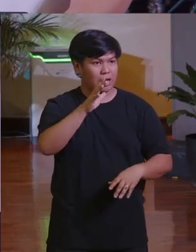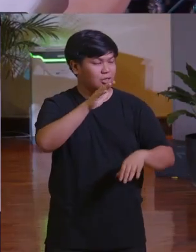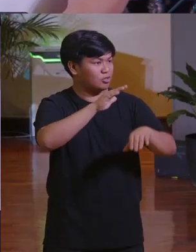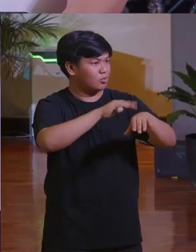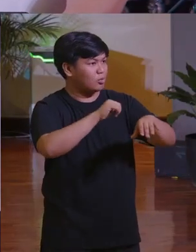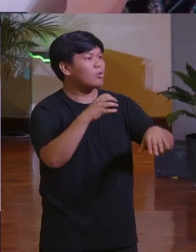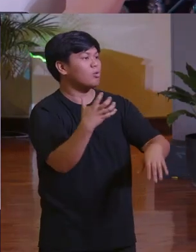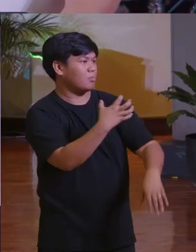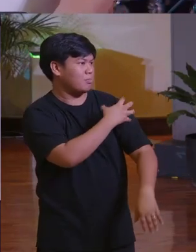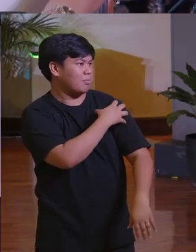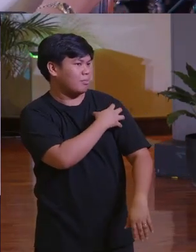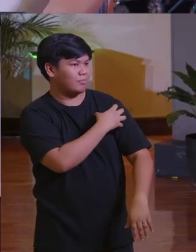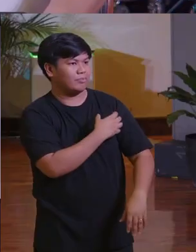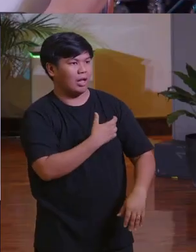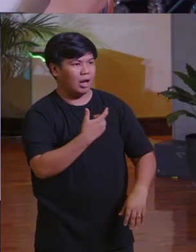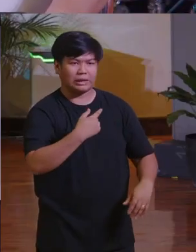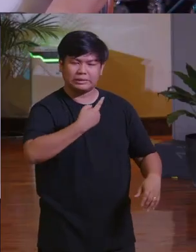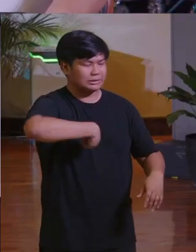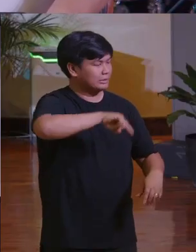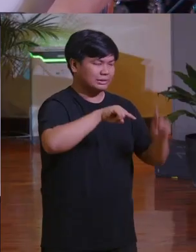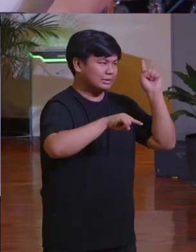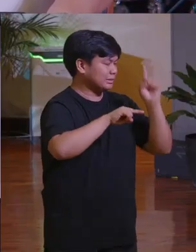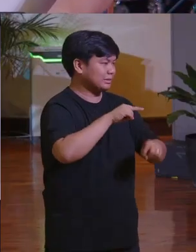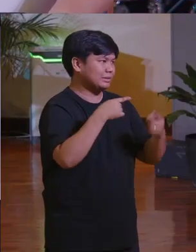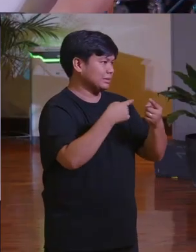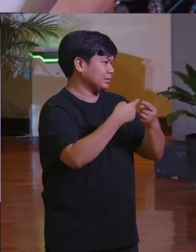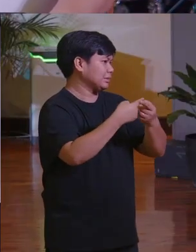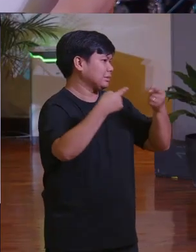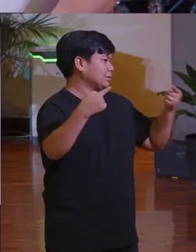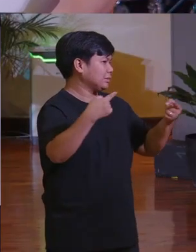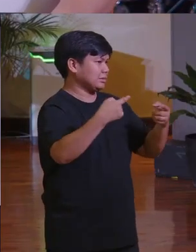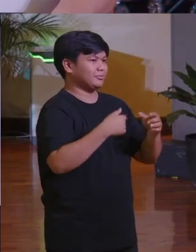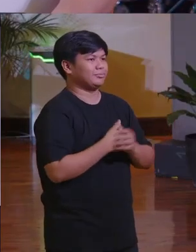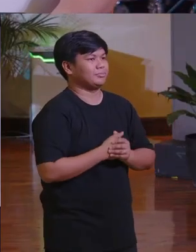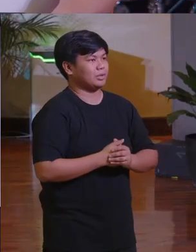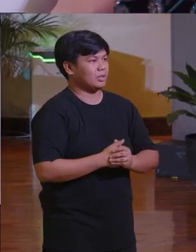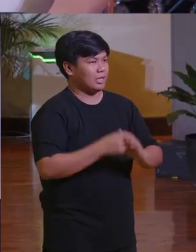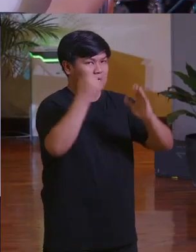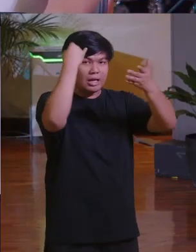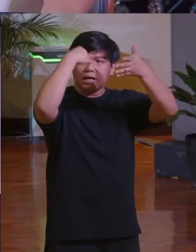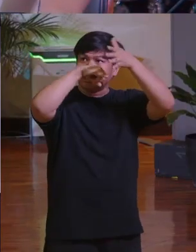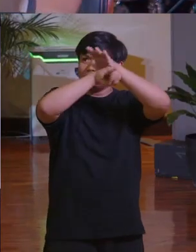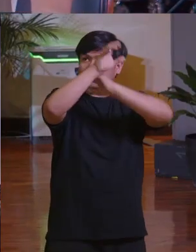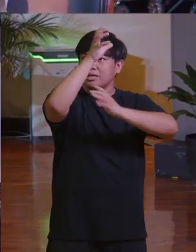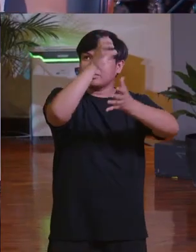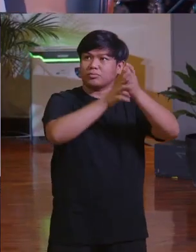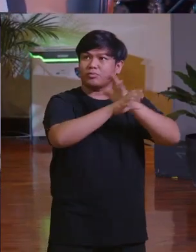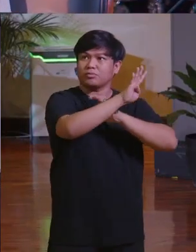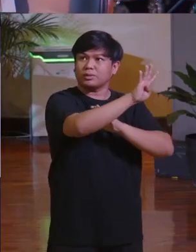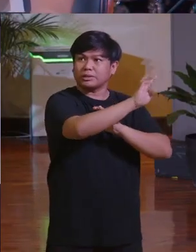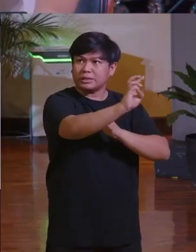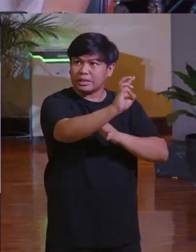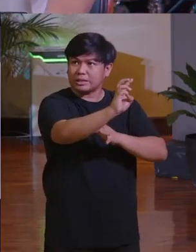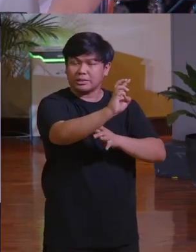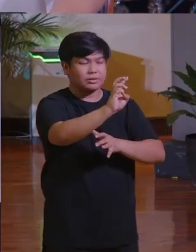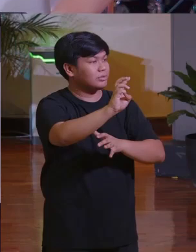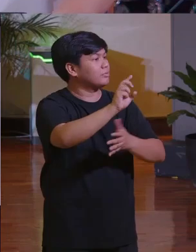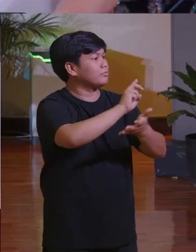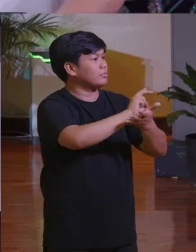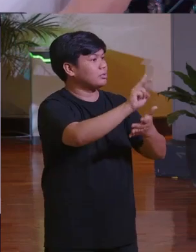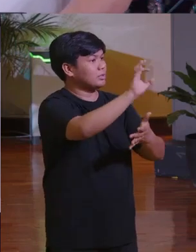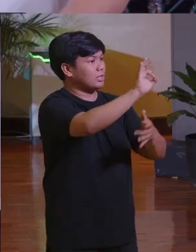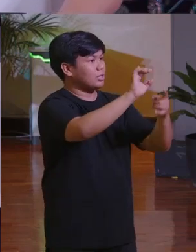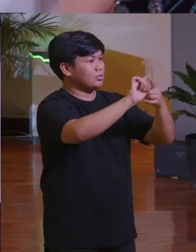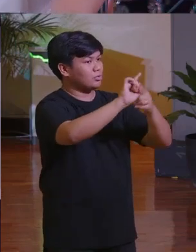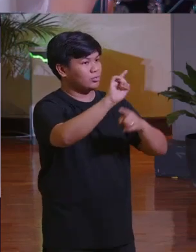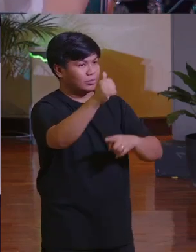natin mahihindihan o labanan man. Ang sabi ng Isaiah 46 verses 9 to 10, remember the